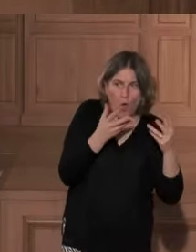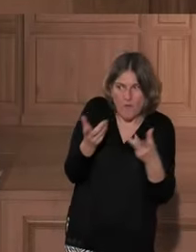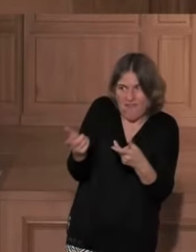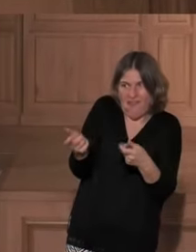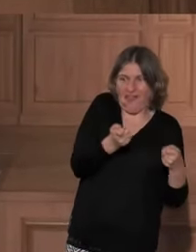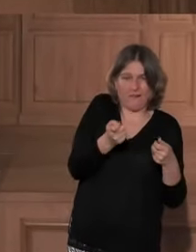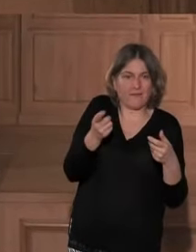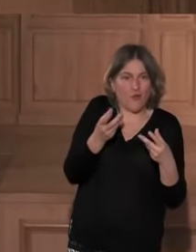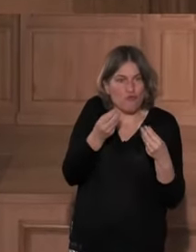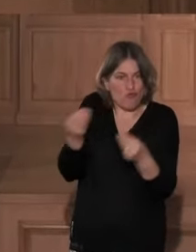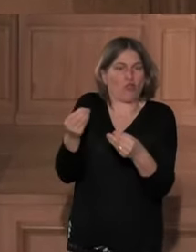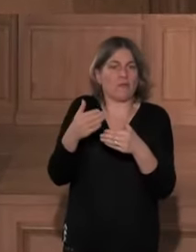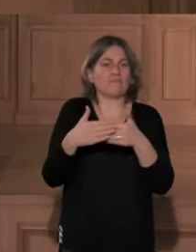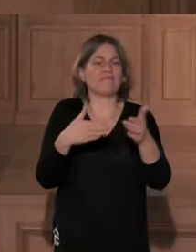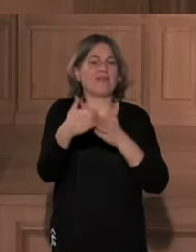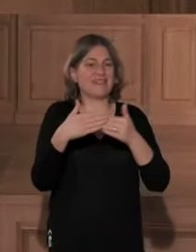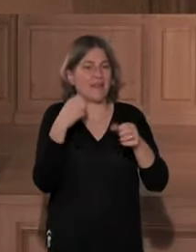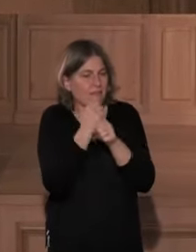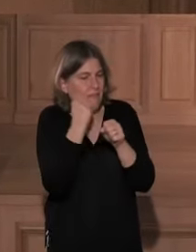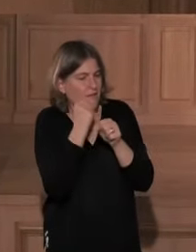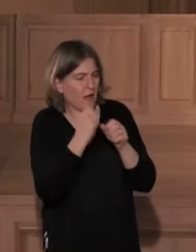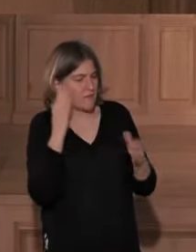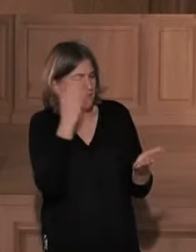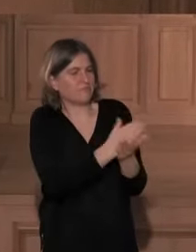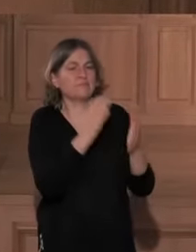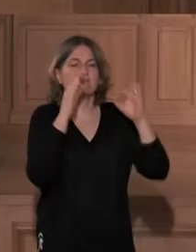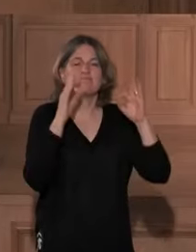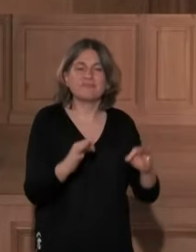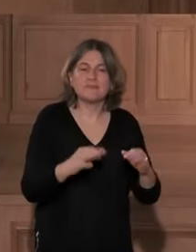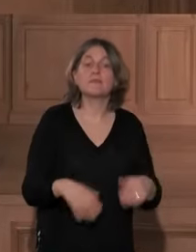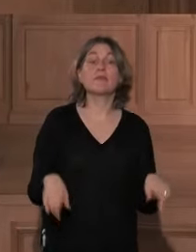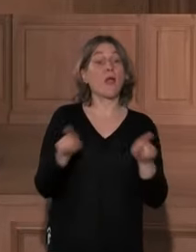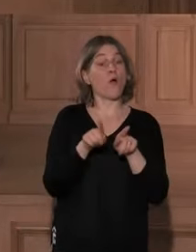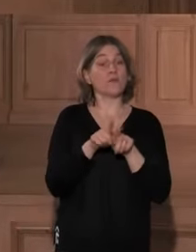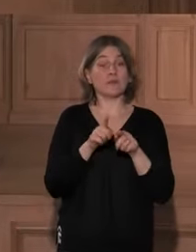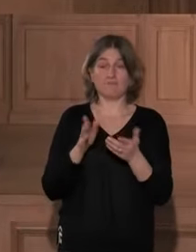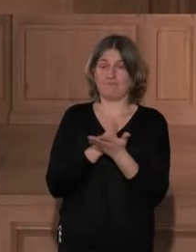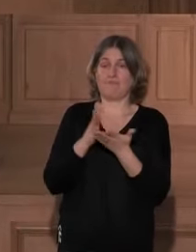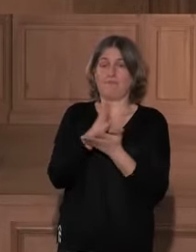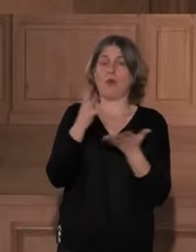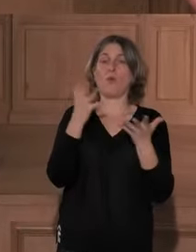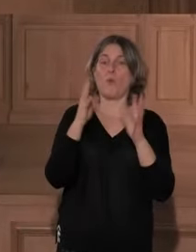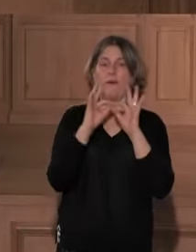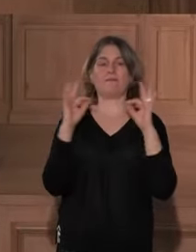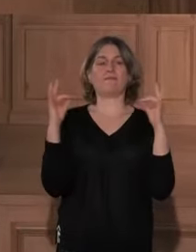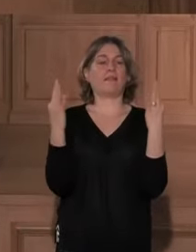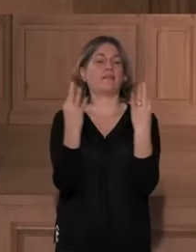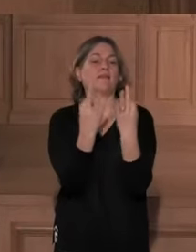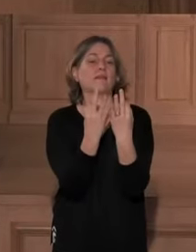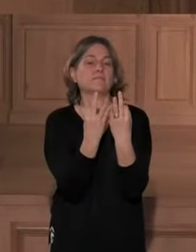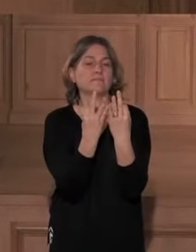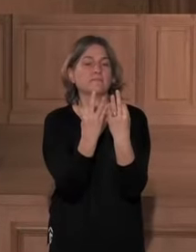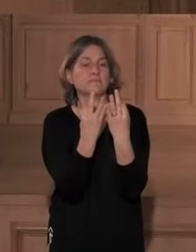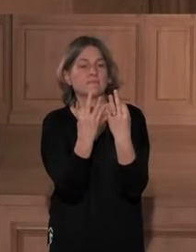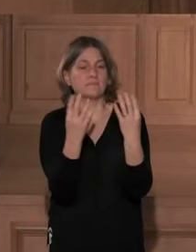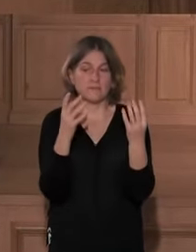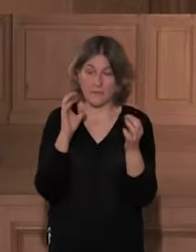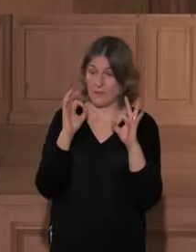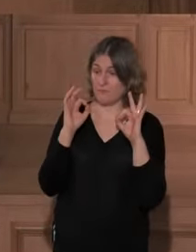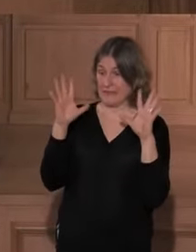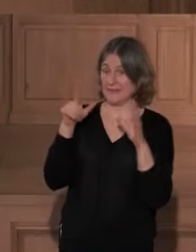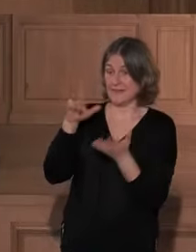aussi ces jeunes. Et puis les parcours, c'est la fraternité. On a l'impression, en tout cas quand on voit le film, mais aussi quand on regarde votre site, que la